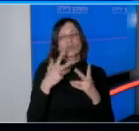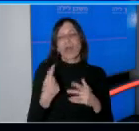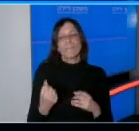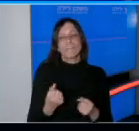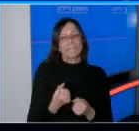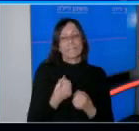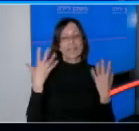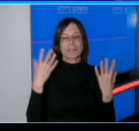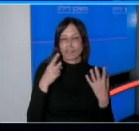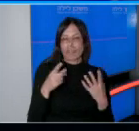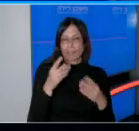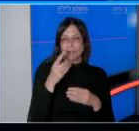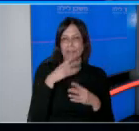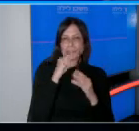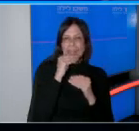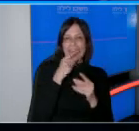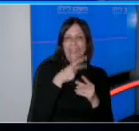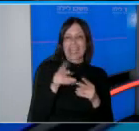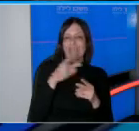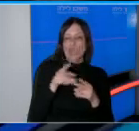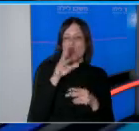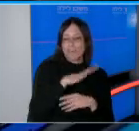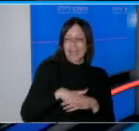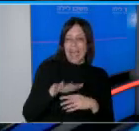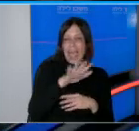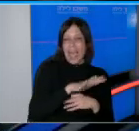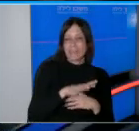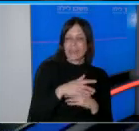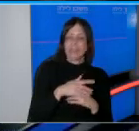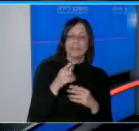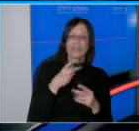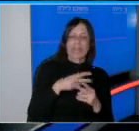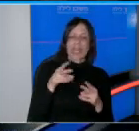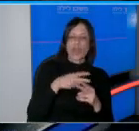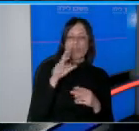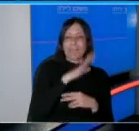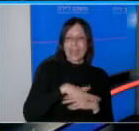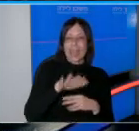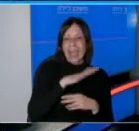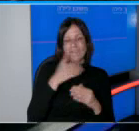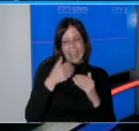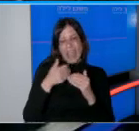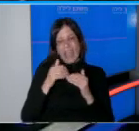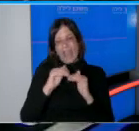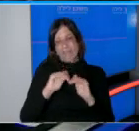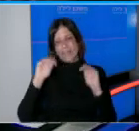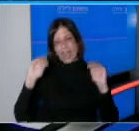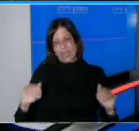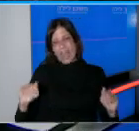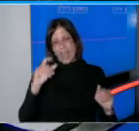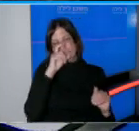מדהימה, כשאת מדברת על ניקיון במרחב, תודה לך, ניקיון במרחב, ההפרדה מול